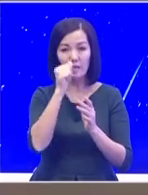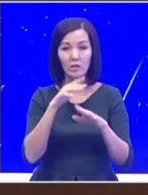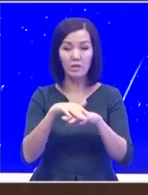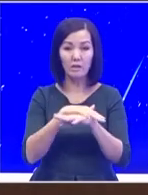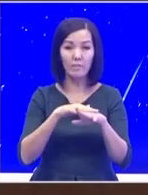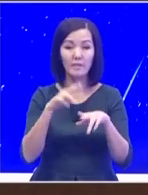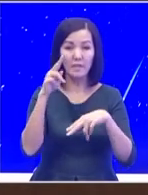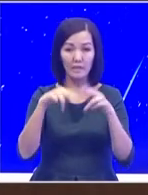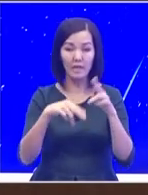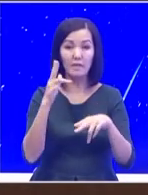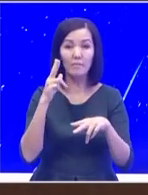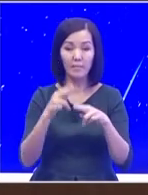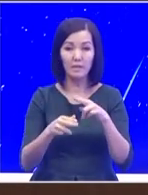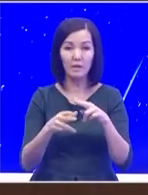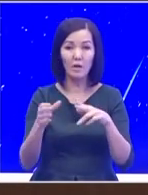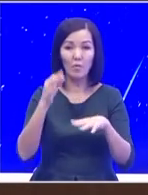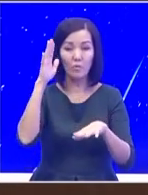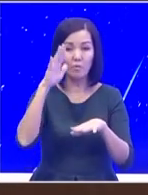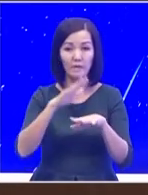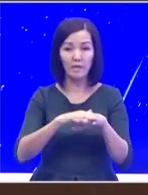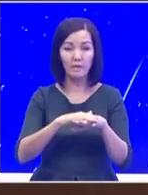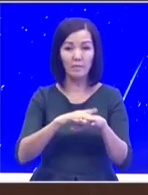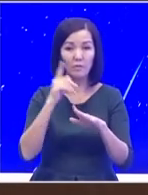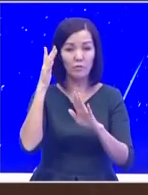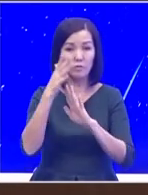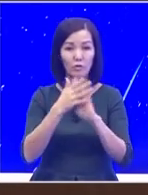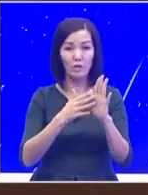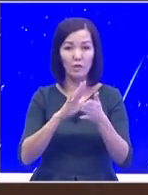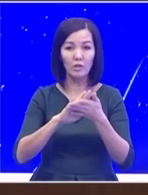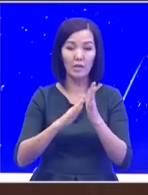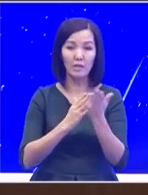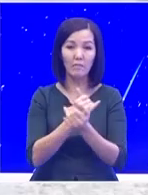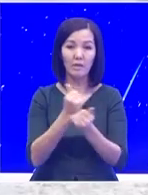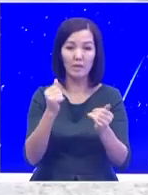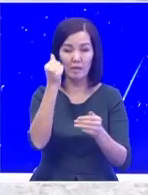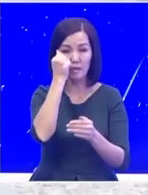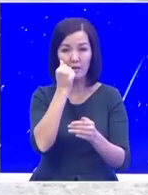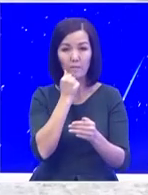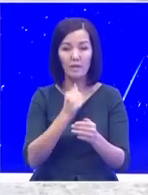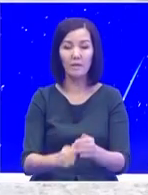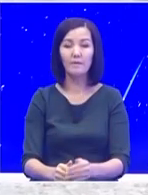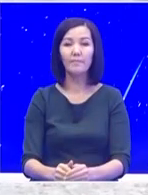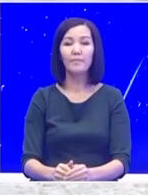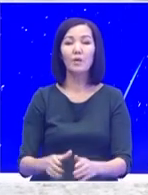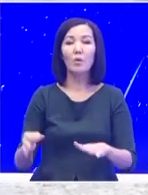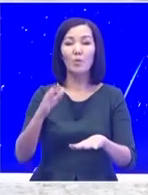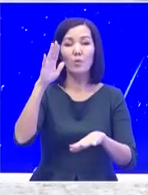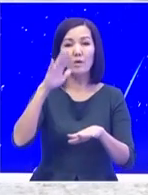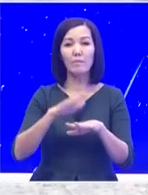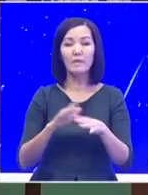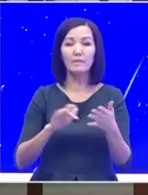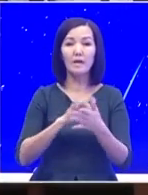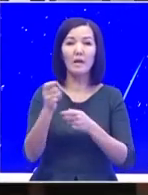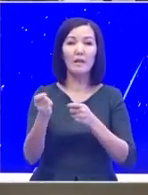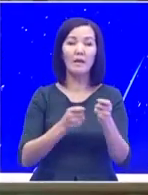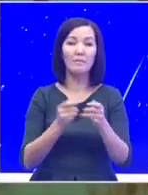бітсін. Амандық Баталовтың түсінігіне де осындай жағдай жасап атқаны да ризамыз. Сонымен қатар өңір басшысы қала әкімдігіне